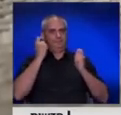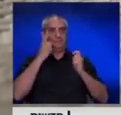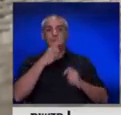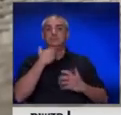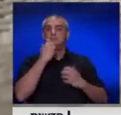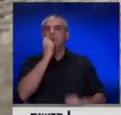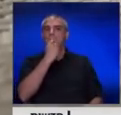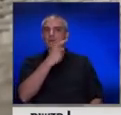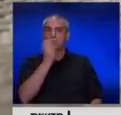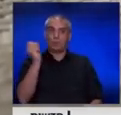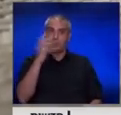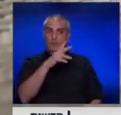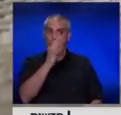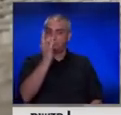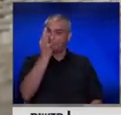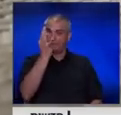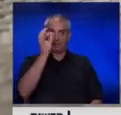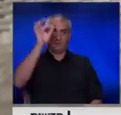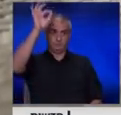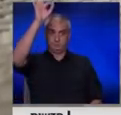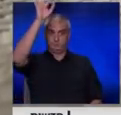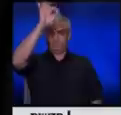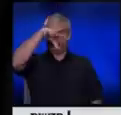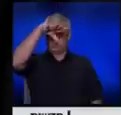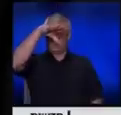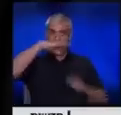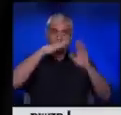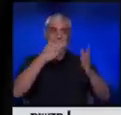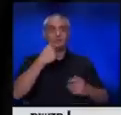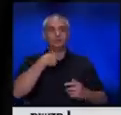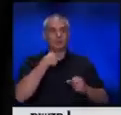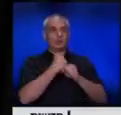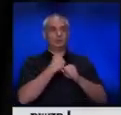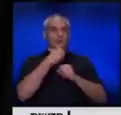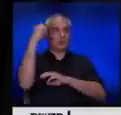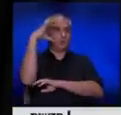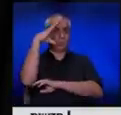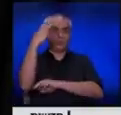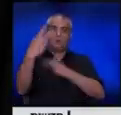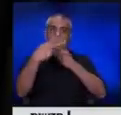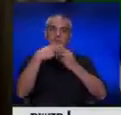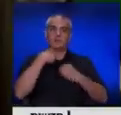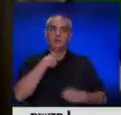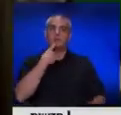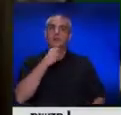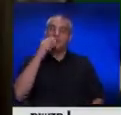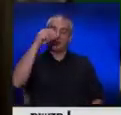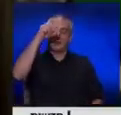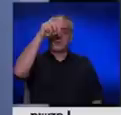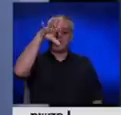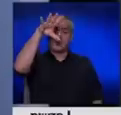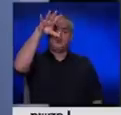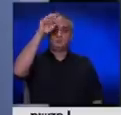המפתחות. שהוא בא ומפיל עד עם המפתחות בעמדה, כשאני עושה עכשיו תאורה. הוא מתקרב אליי לאט, הוא אומר,